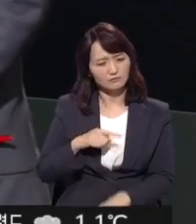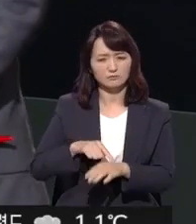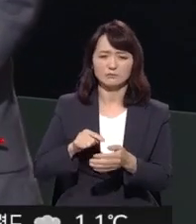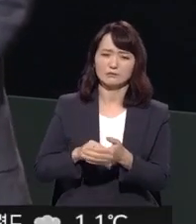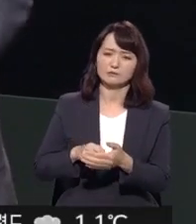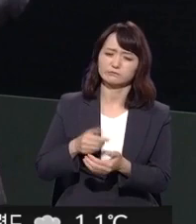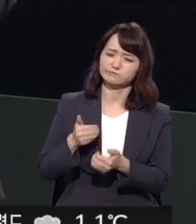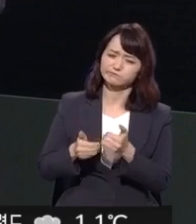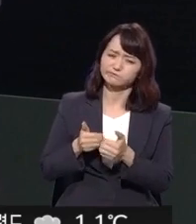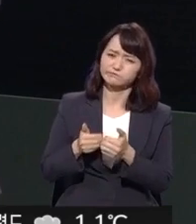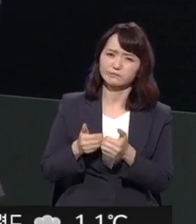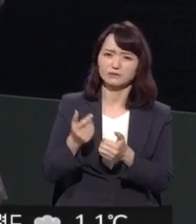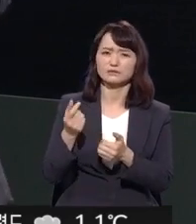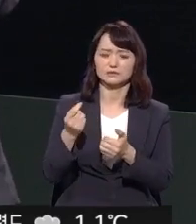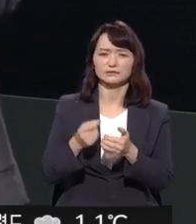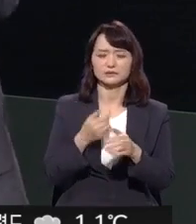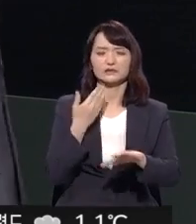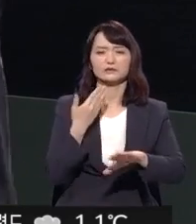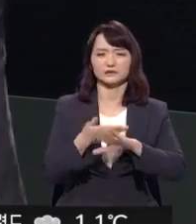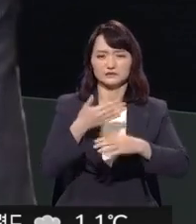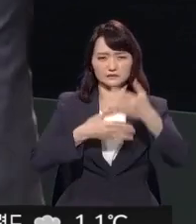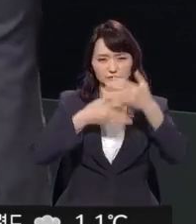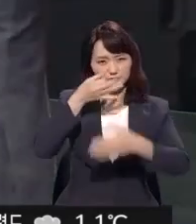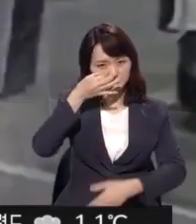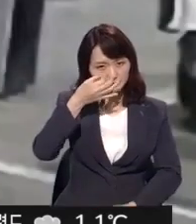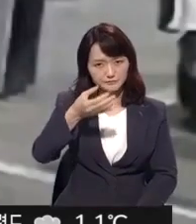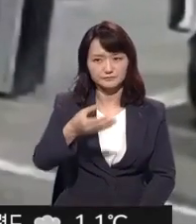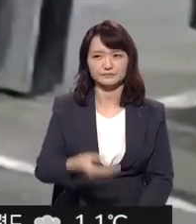같은데 알겠습니다 또 다른 영상 보시죠